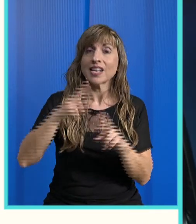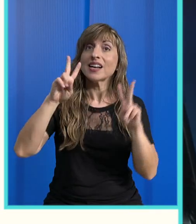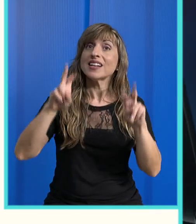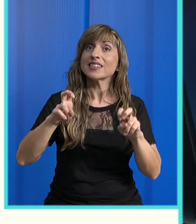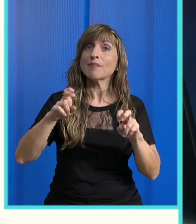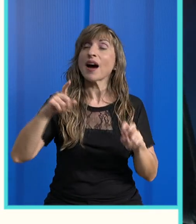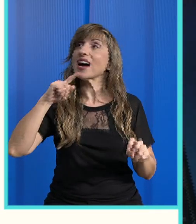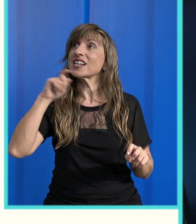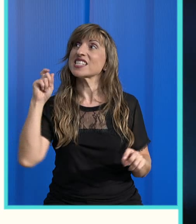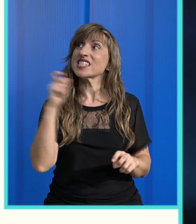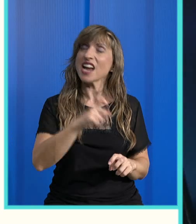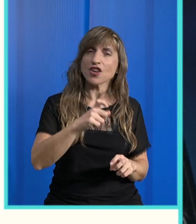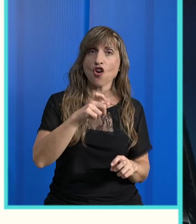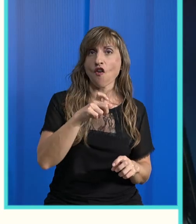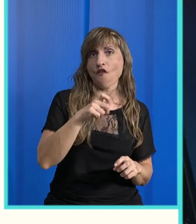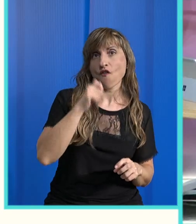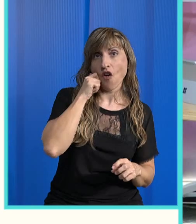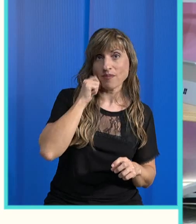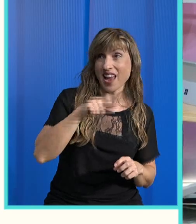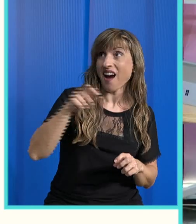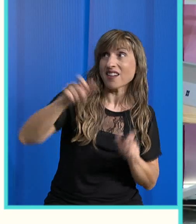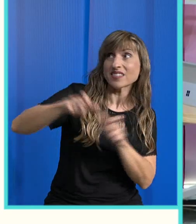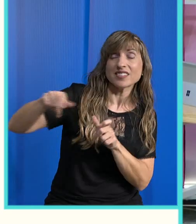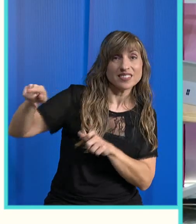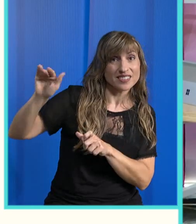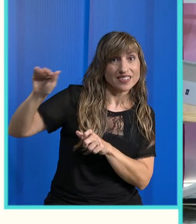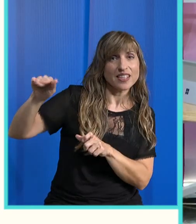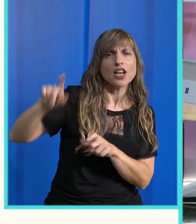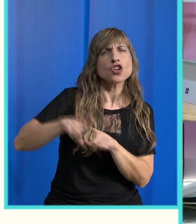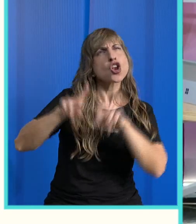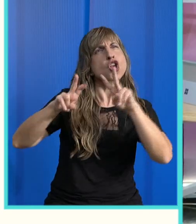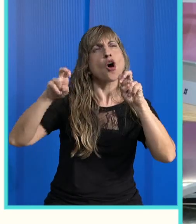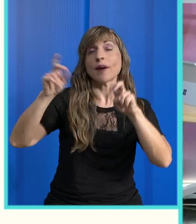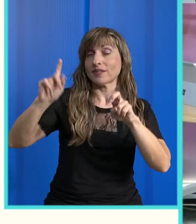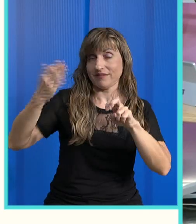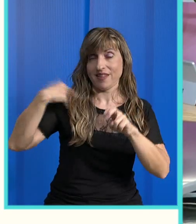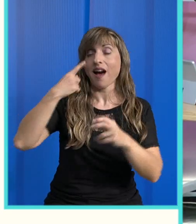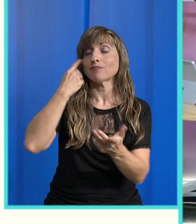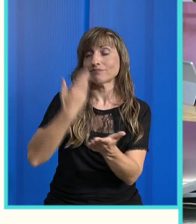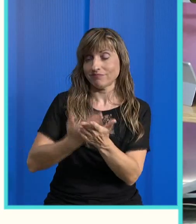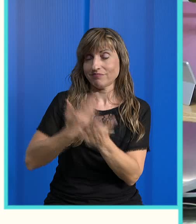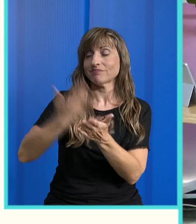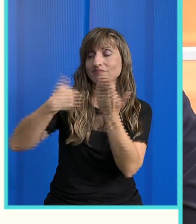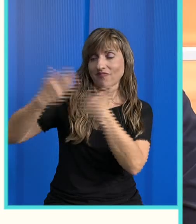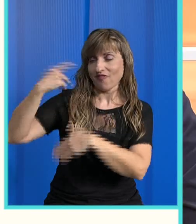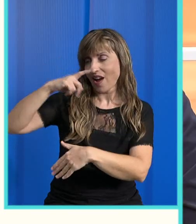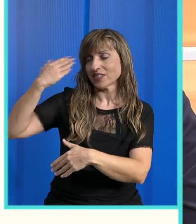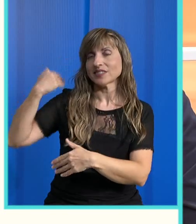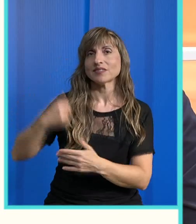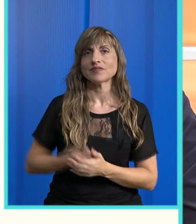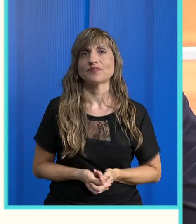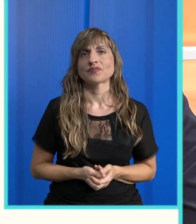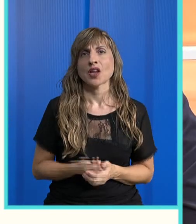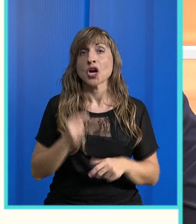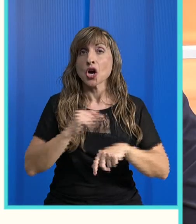de la que s'acusa el viol pels darrers tuits no és una cosa nova sinó que ja hauria quedat demostrada de fa anys. Ha fet polítiques